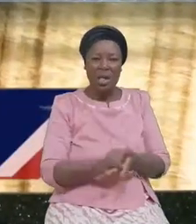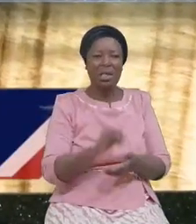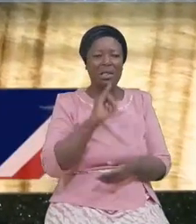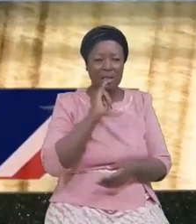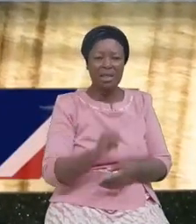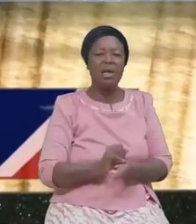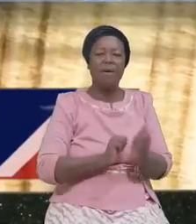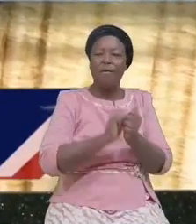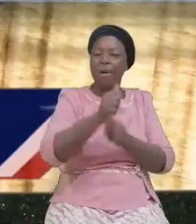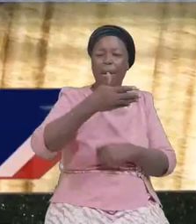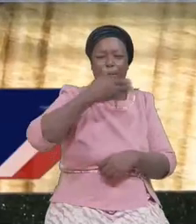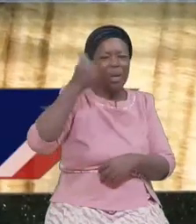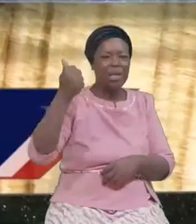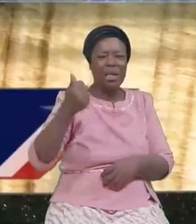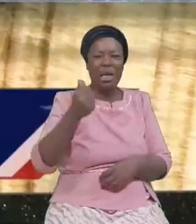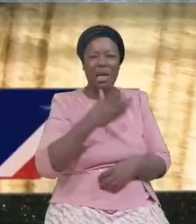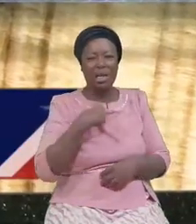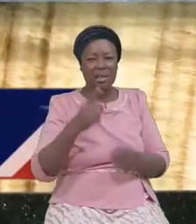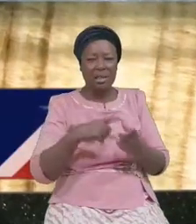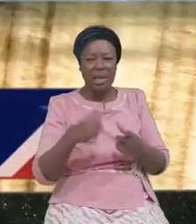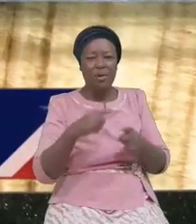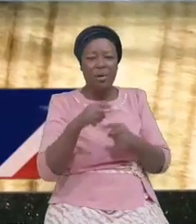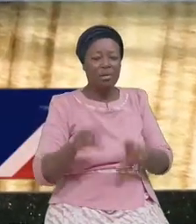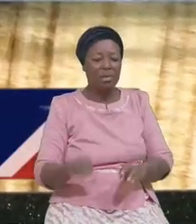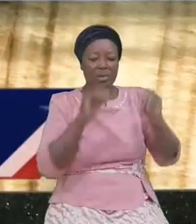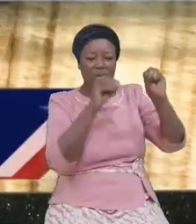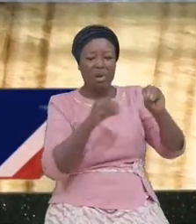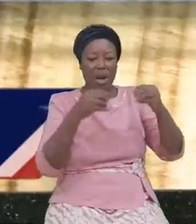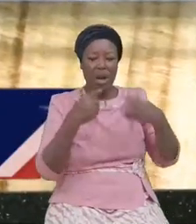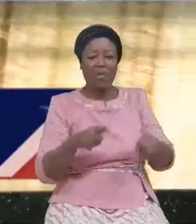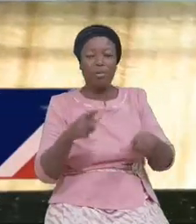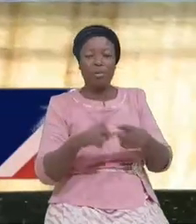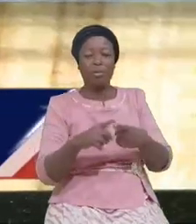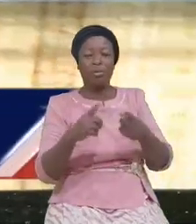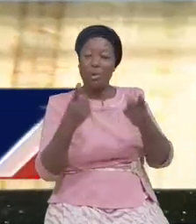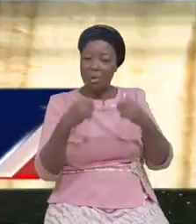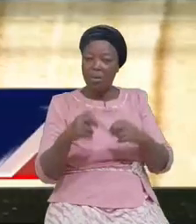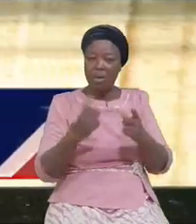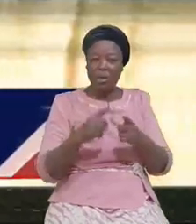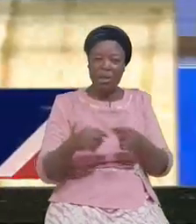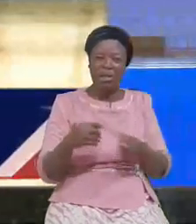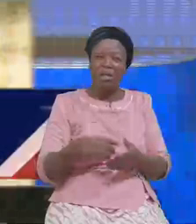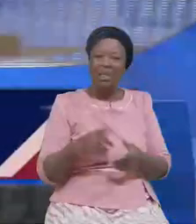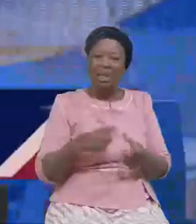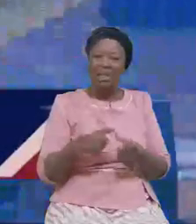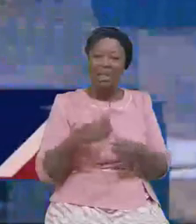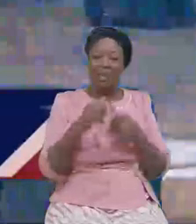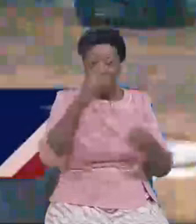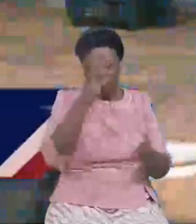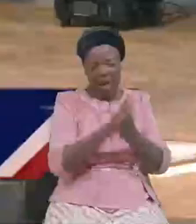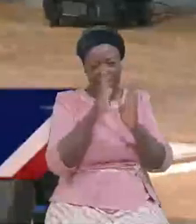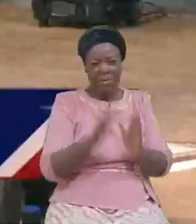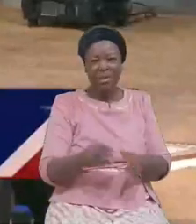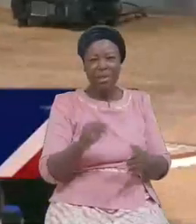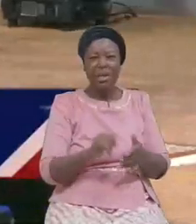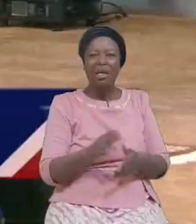plus. Et lorsque la trompette va sonner, c'est vrai, le croyant qui est, les